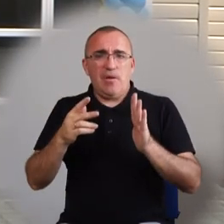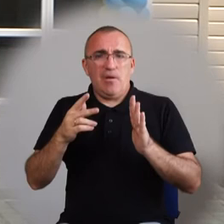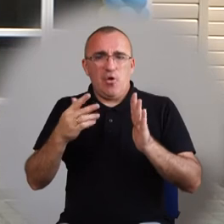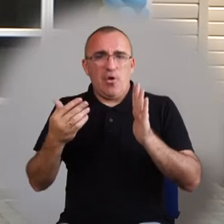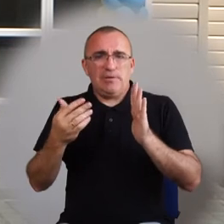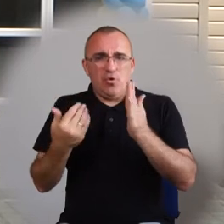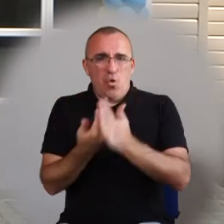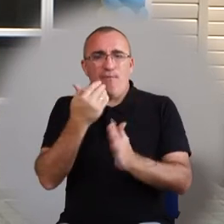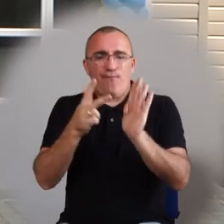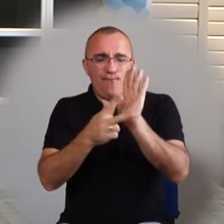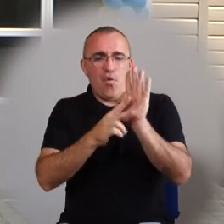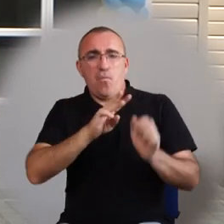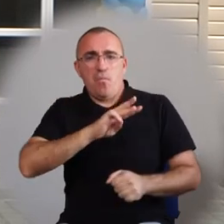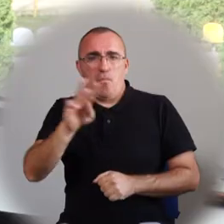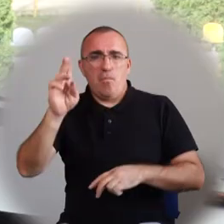амбулаторії нової за 8 мільйонів.